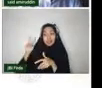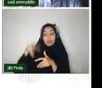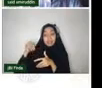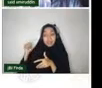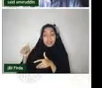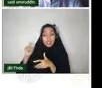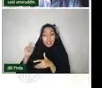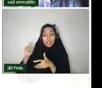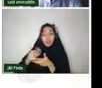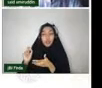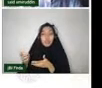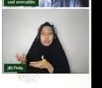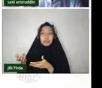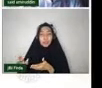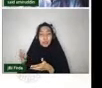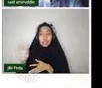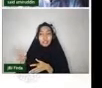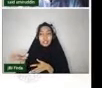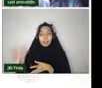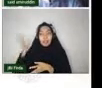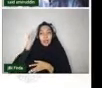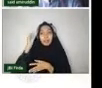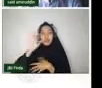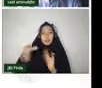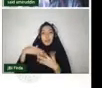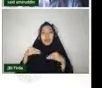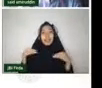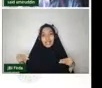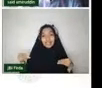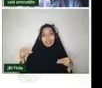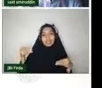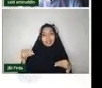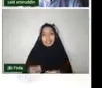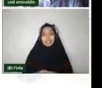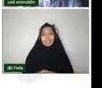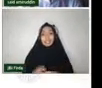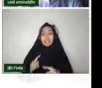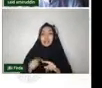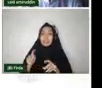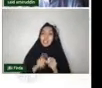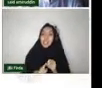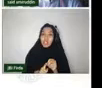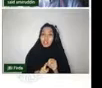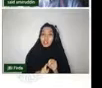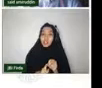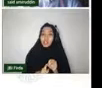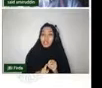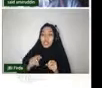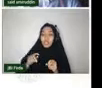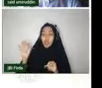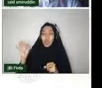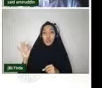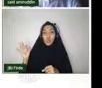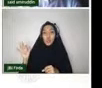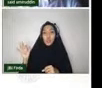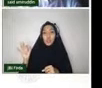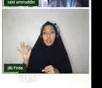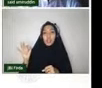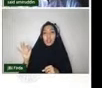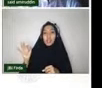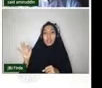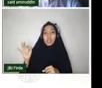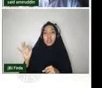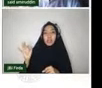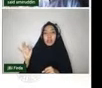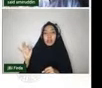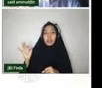bisa menguasai semua bahan pelajaran yang diajarkan. Namun tergantung daripada sang orang tua sendiri. Tuh, kami tidak bisa membatasi